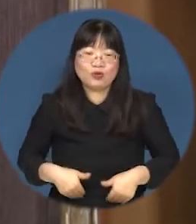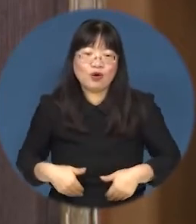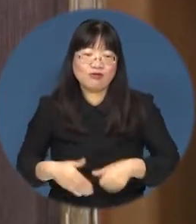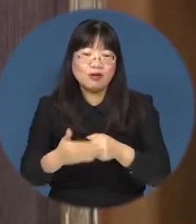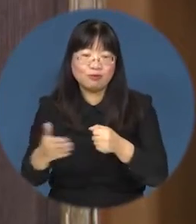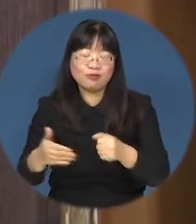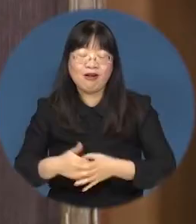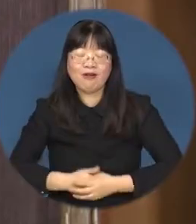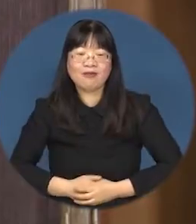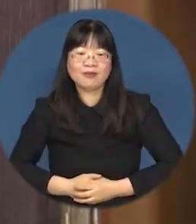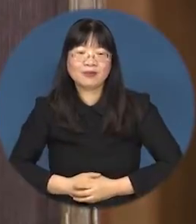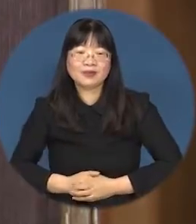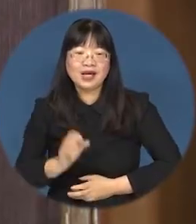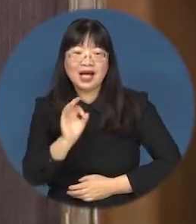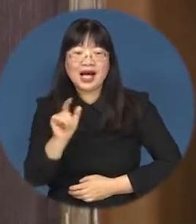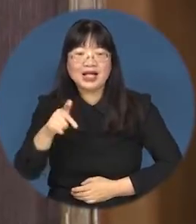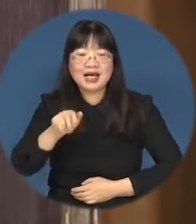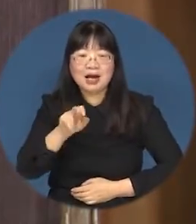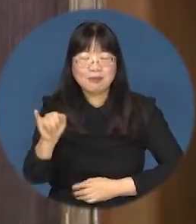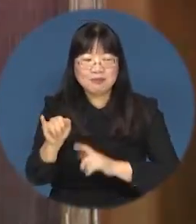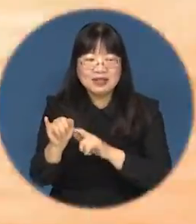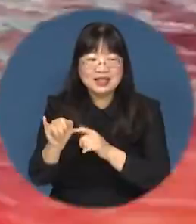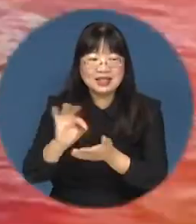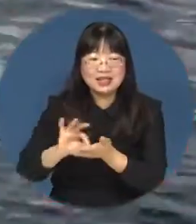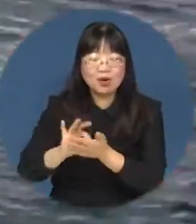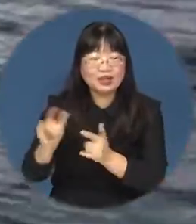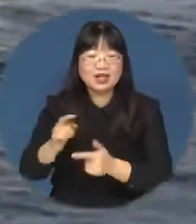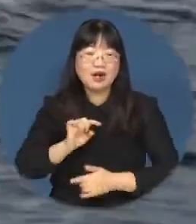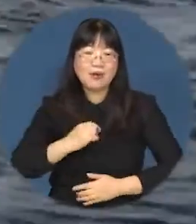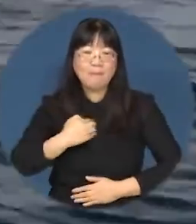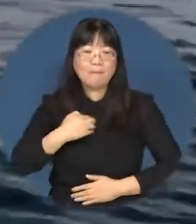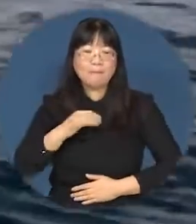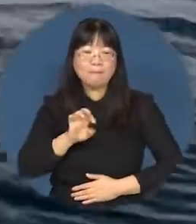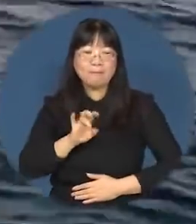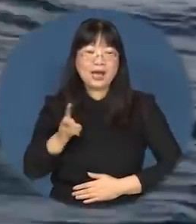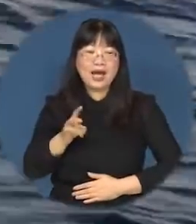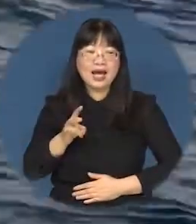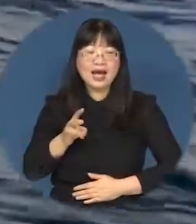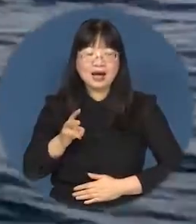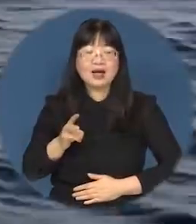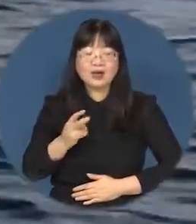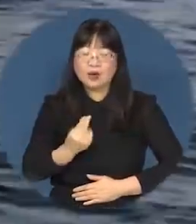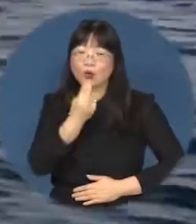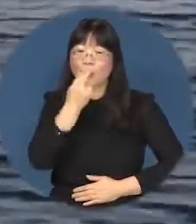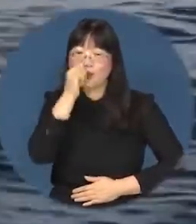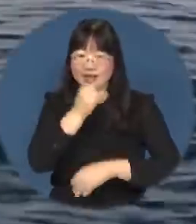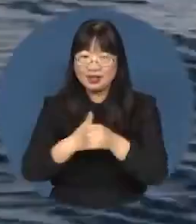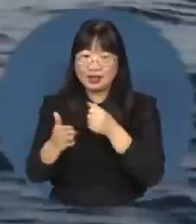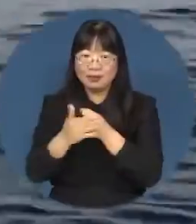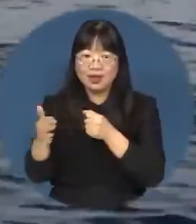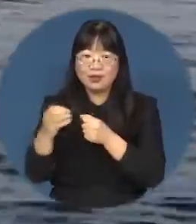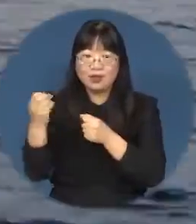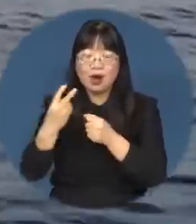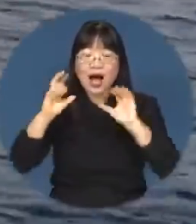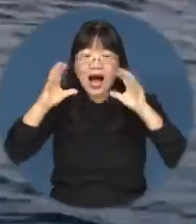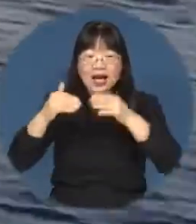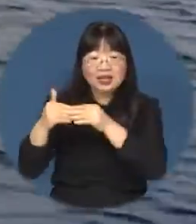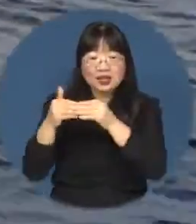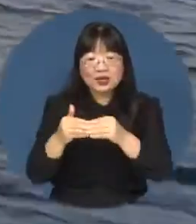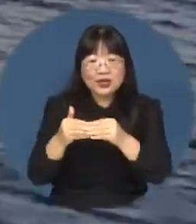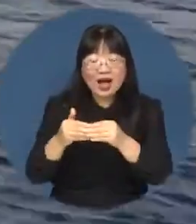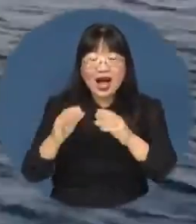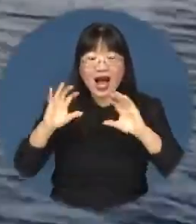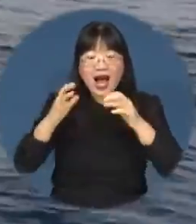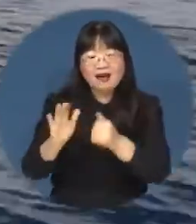꼭 쉬어야 되기 때문에 예, 예. 아가미 숨 쉬는 애들이 아니고 폐를 쉬는 애들이기 그러니까요. 때문에 그래서 특히 새끼를 데리고 있을 때는 새끼를